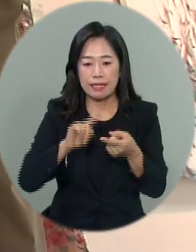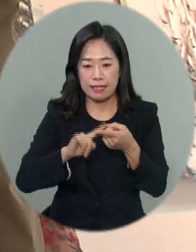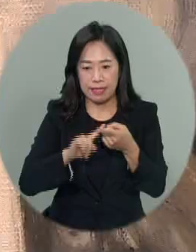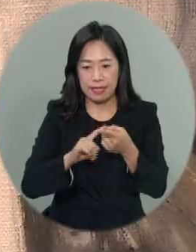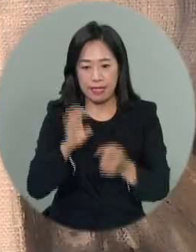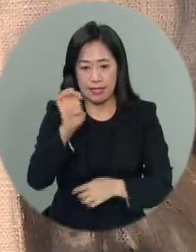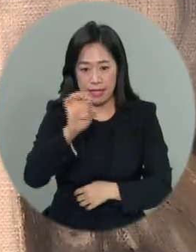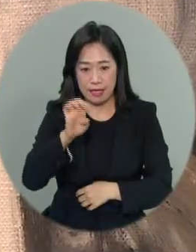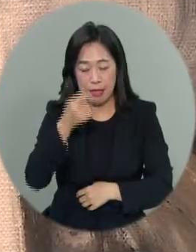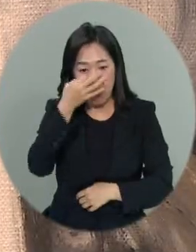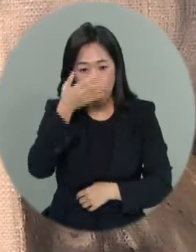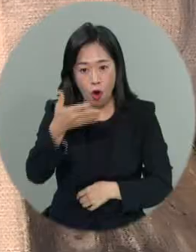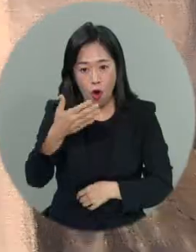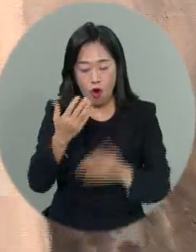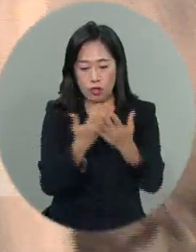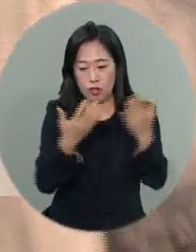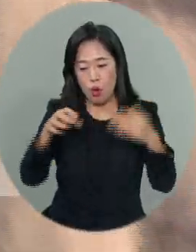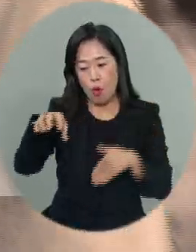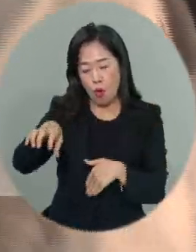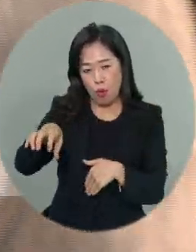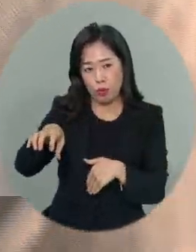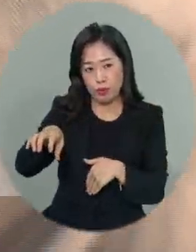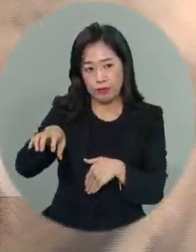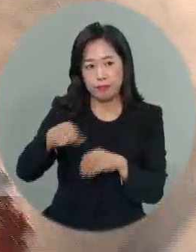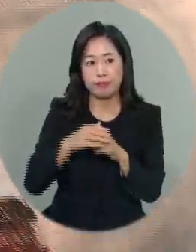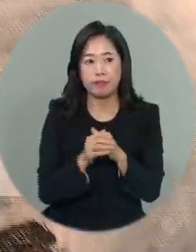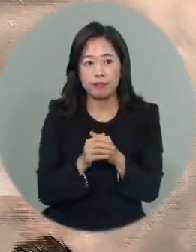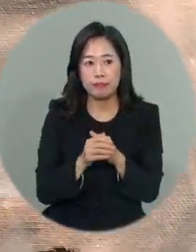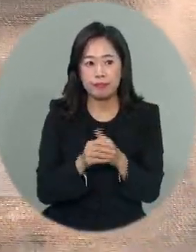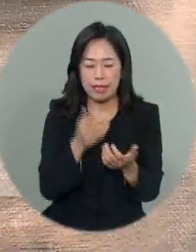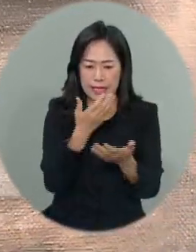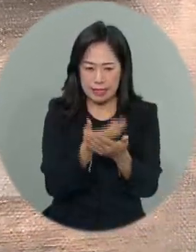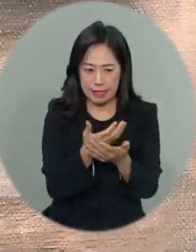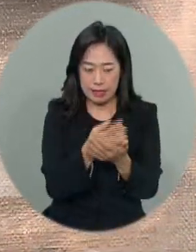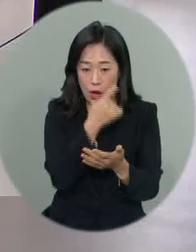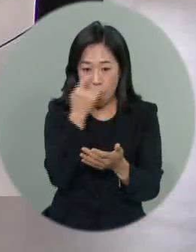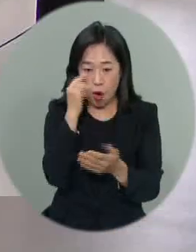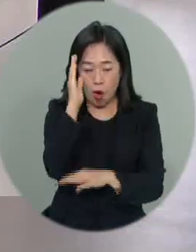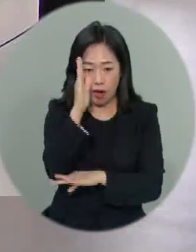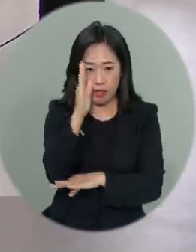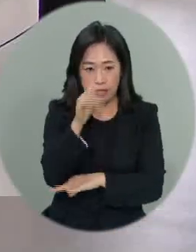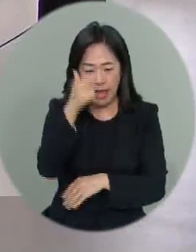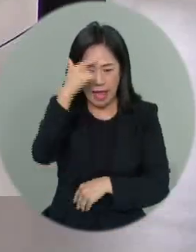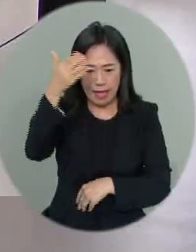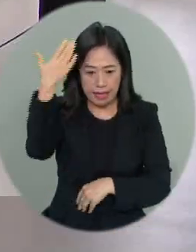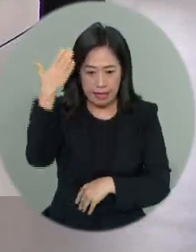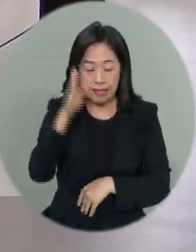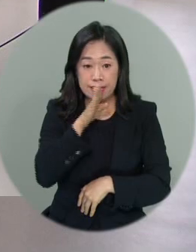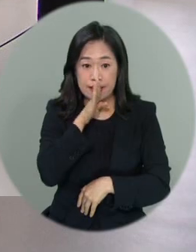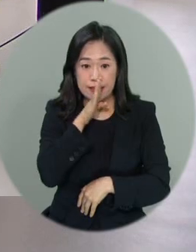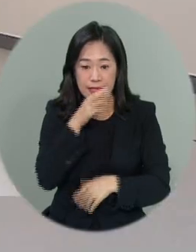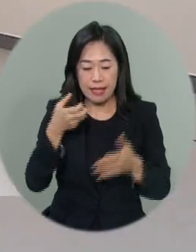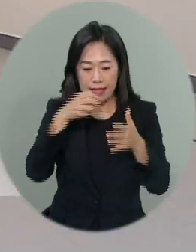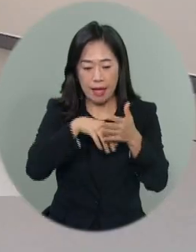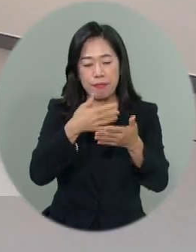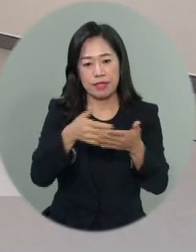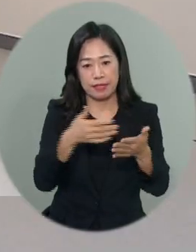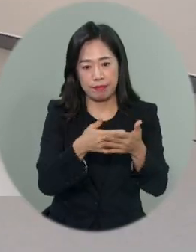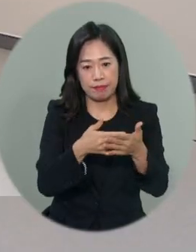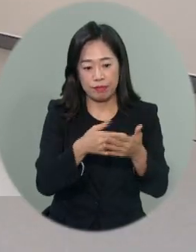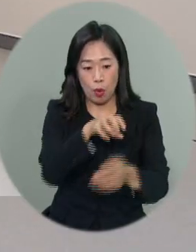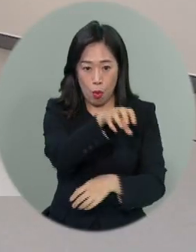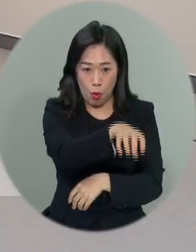선보였습니다. 전시장 한 곳에는 증언과 자료를 토대로 당시의 상황을 사실적으로 담아낸 그림을, 또